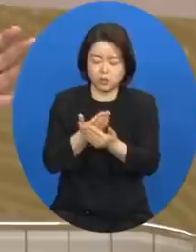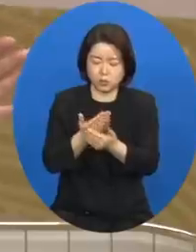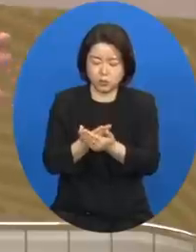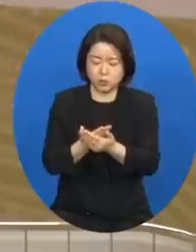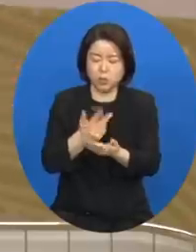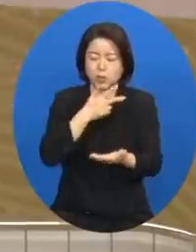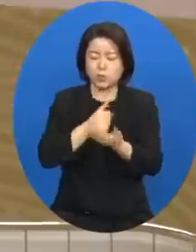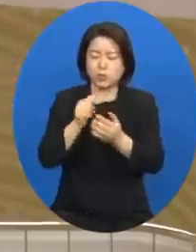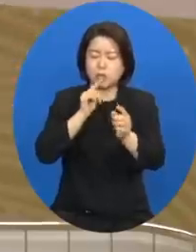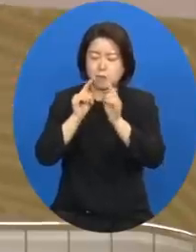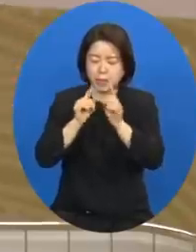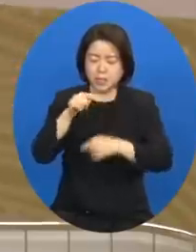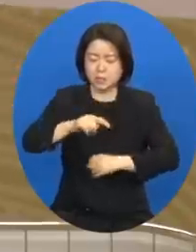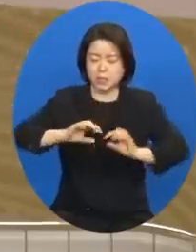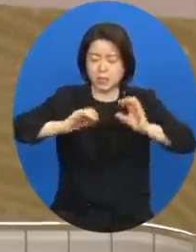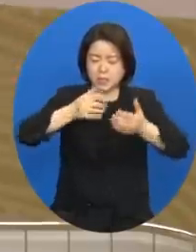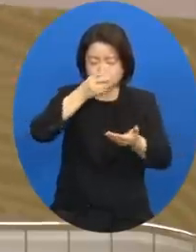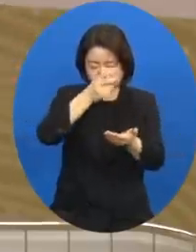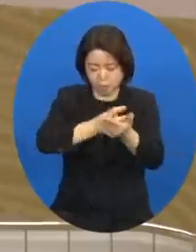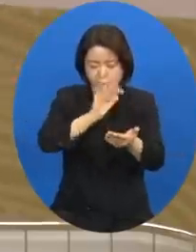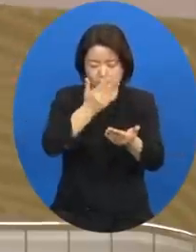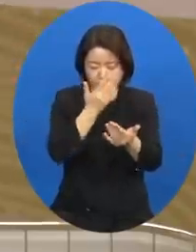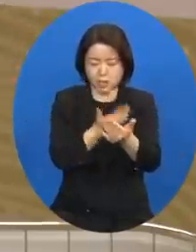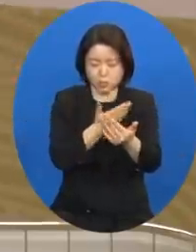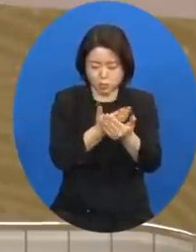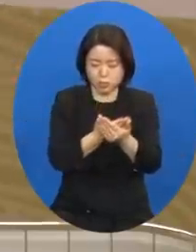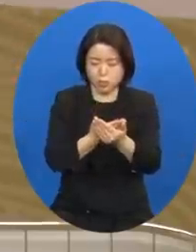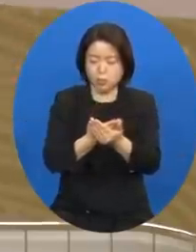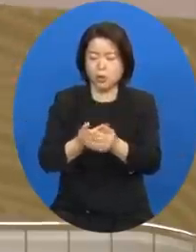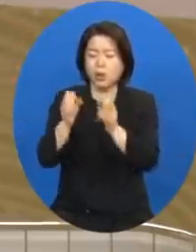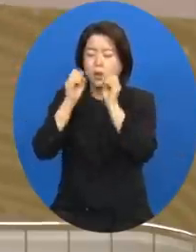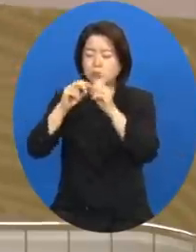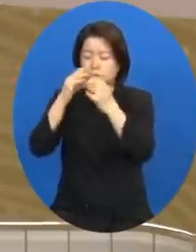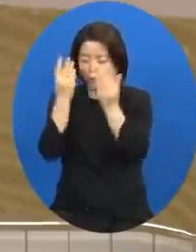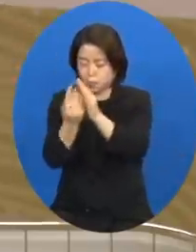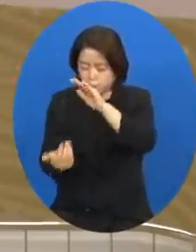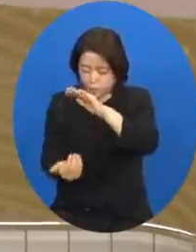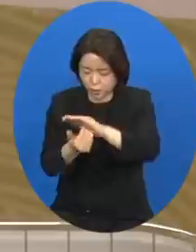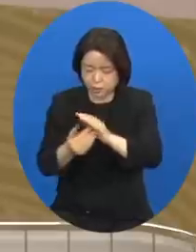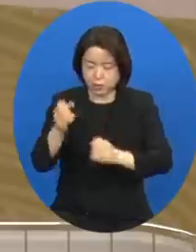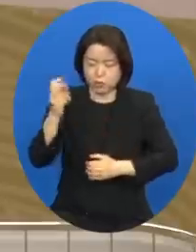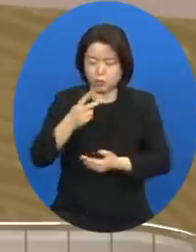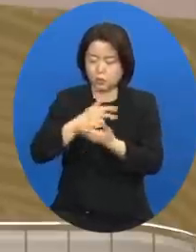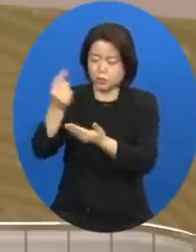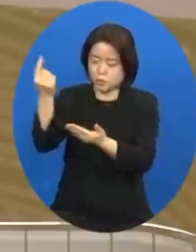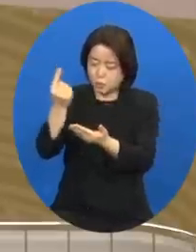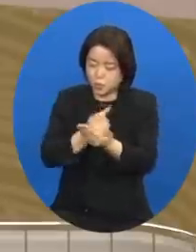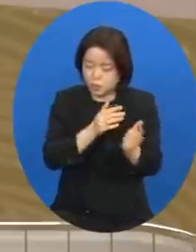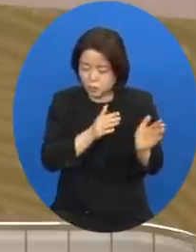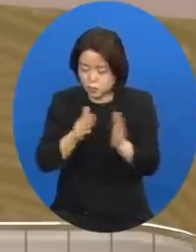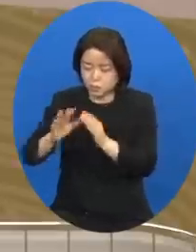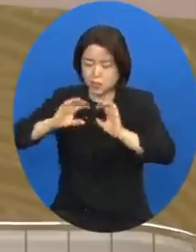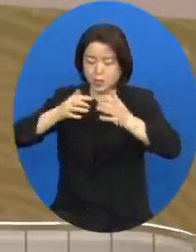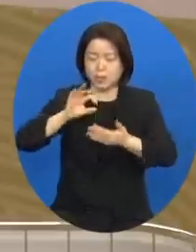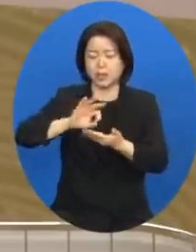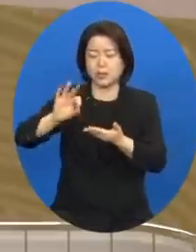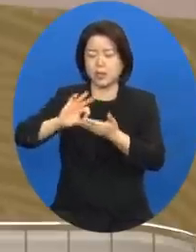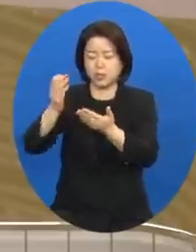주의 말씀이 이 나라의 법이 되게 하셔서 선교 완성 주의 오심을 준비하는 나라로 쓰임받게